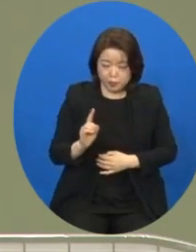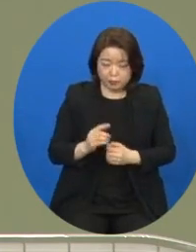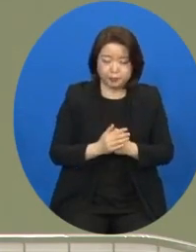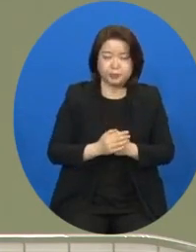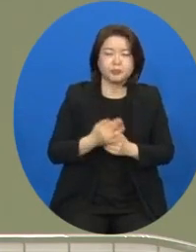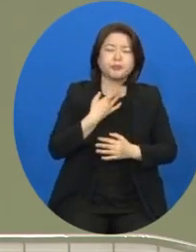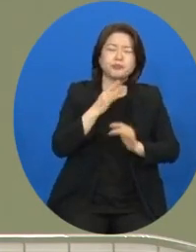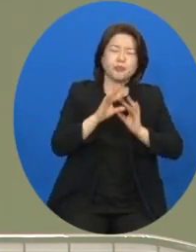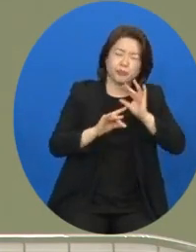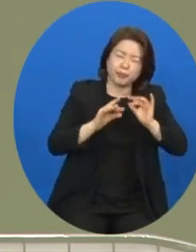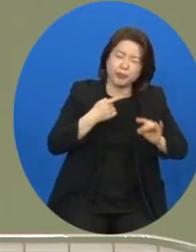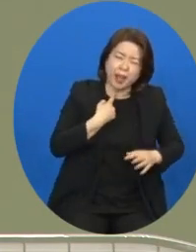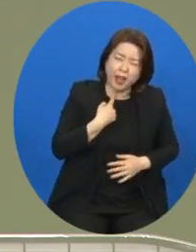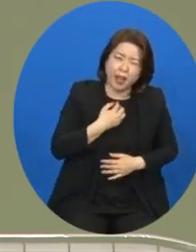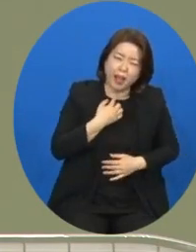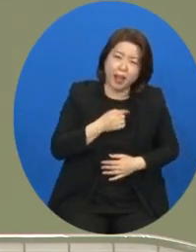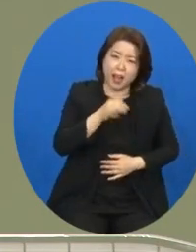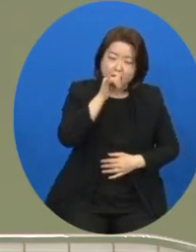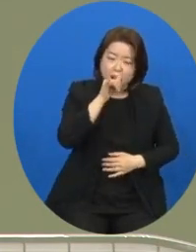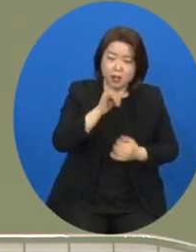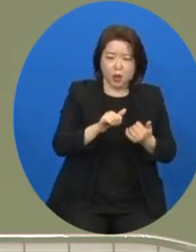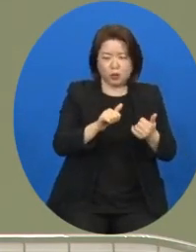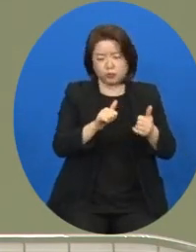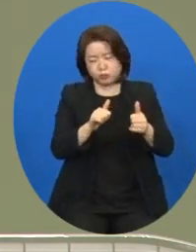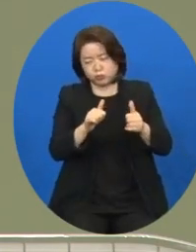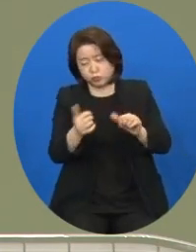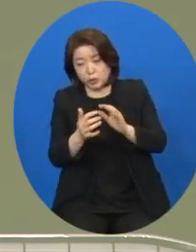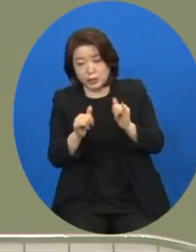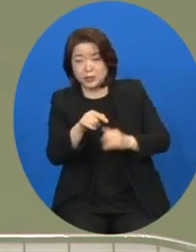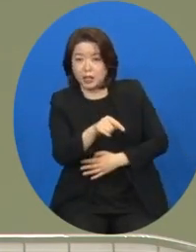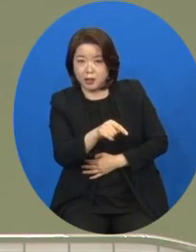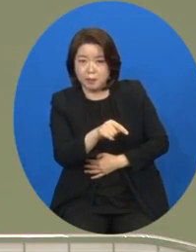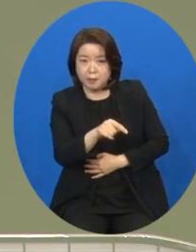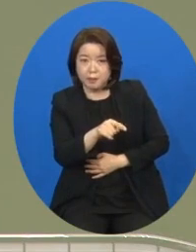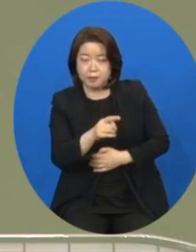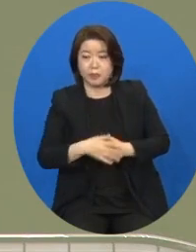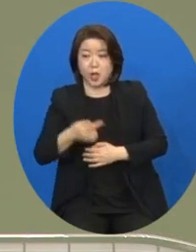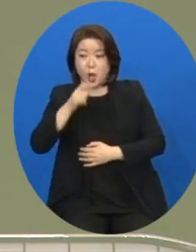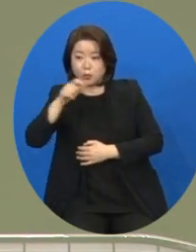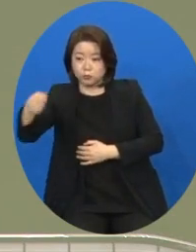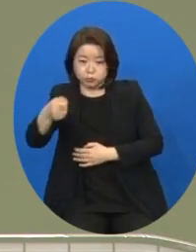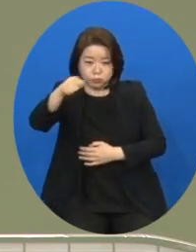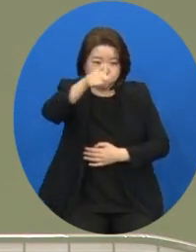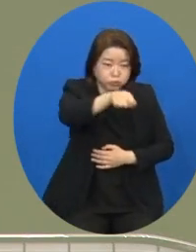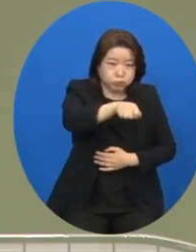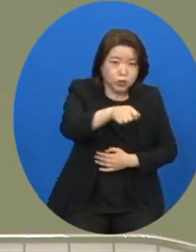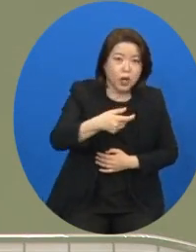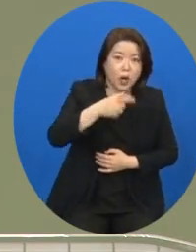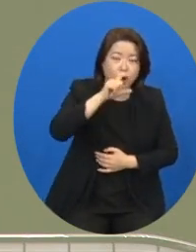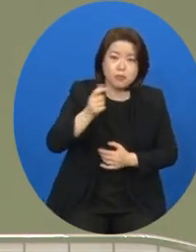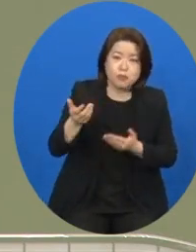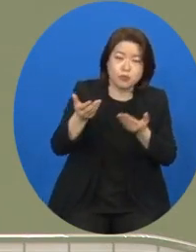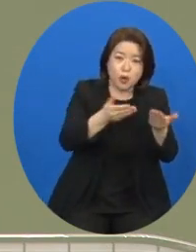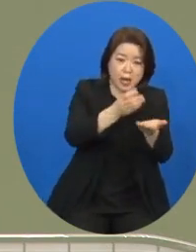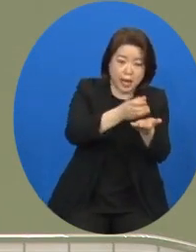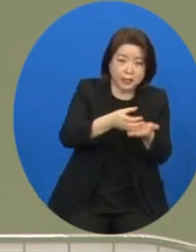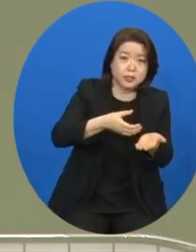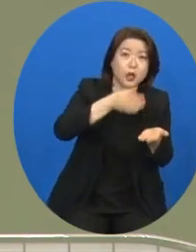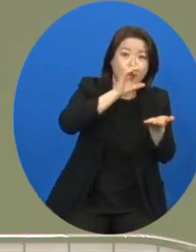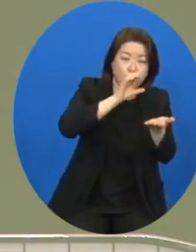목이 말라서 죽어가는 사람이 물 한 잔, 생수 한 잔을